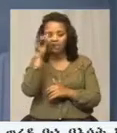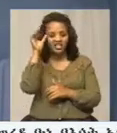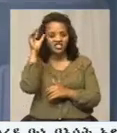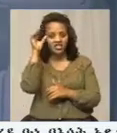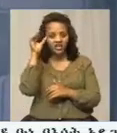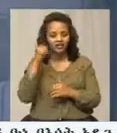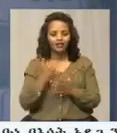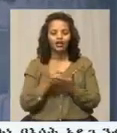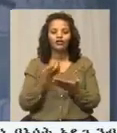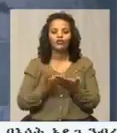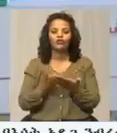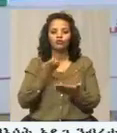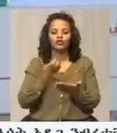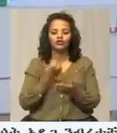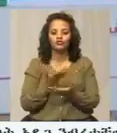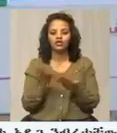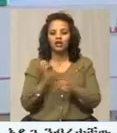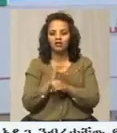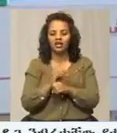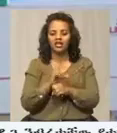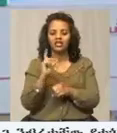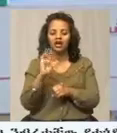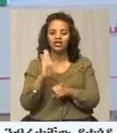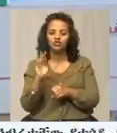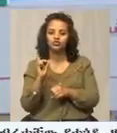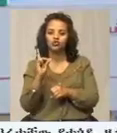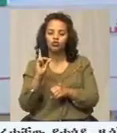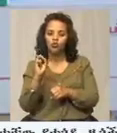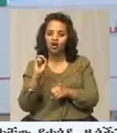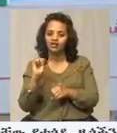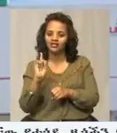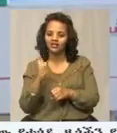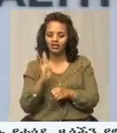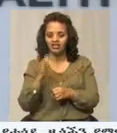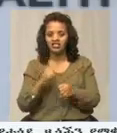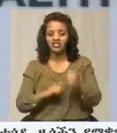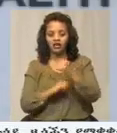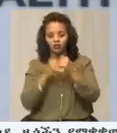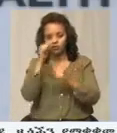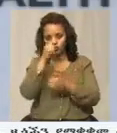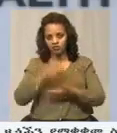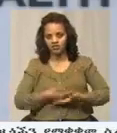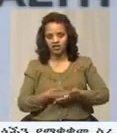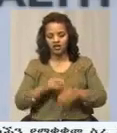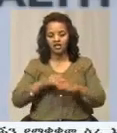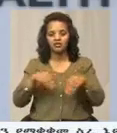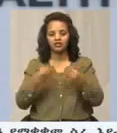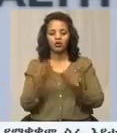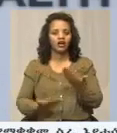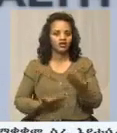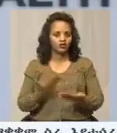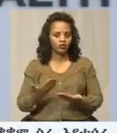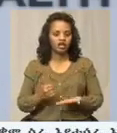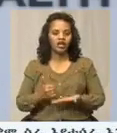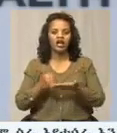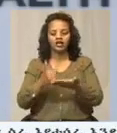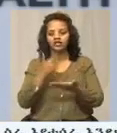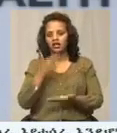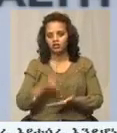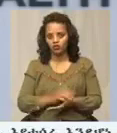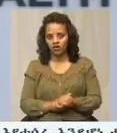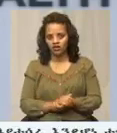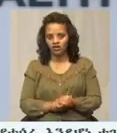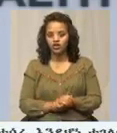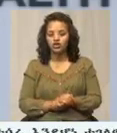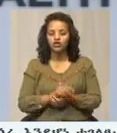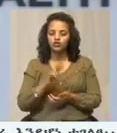ኤምባሲ የኢኮኖሚ ጉዳይ አማካሪው ያንግ ዩዋንግ ድጋፉ ኢትዮጵያ በጨቅላ ህጻናት ህክምና ለምትሰጠው አገልግሎት ያግዛል ብለዋል።